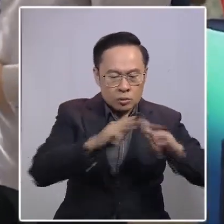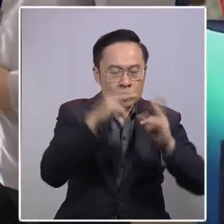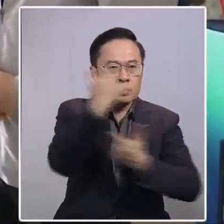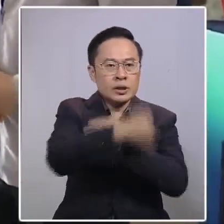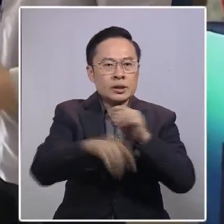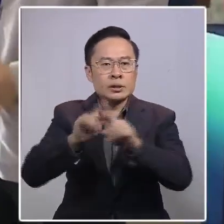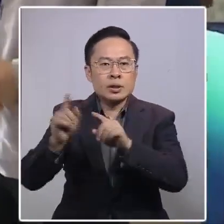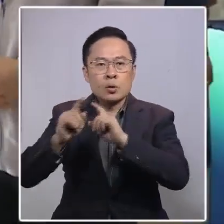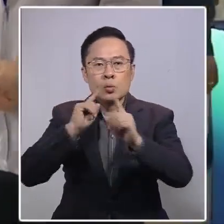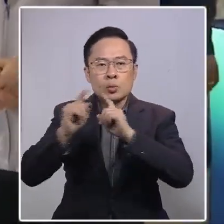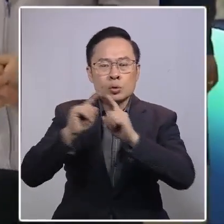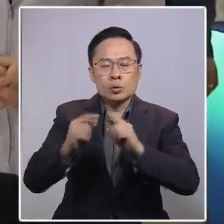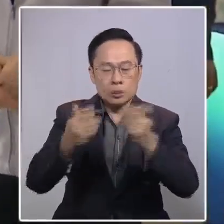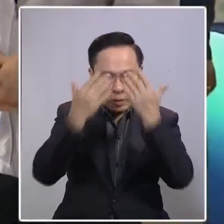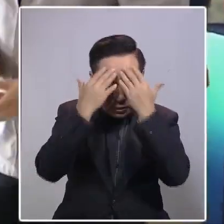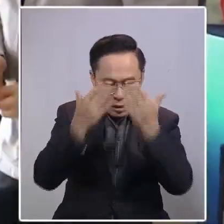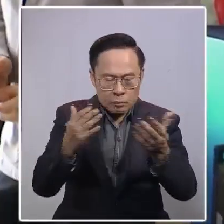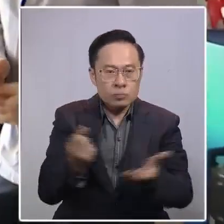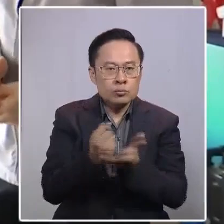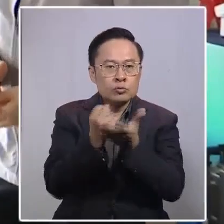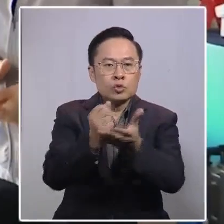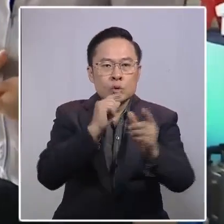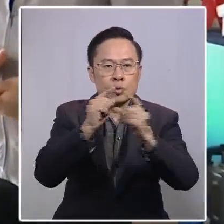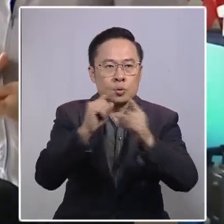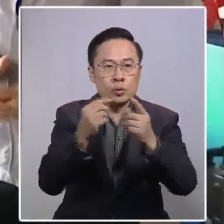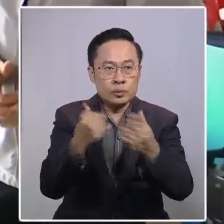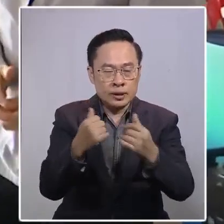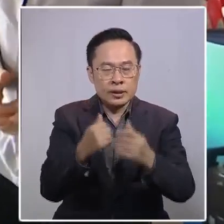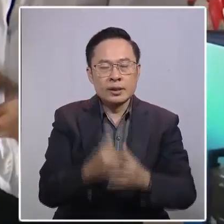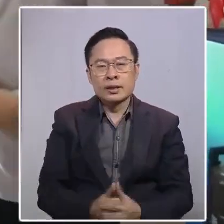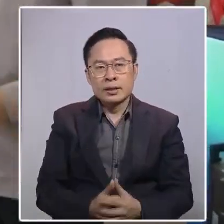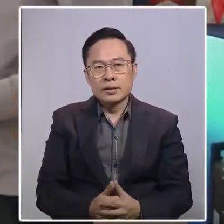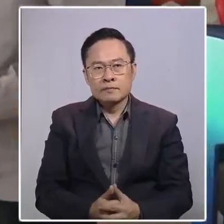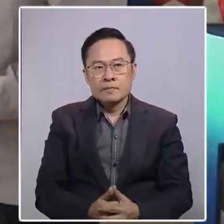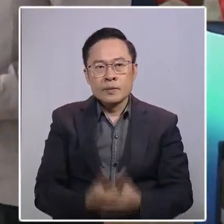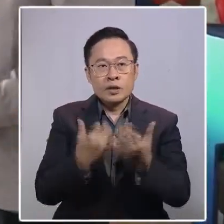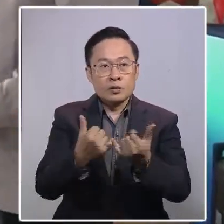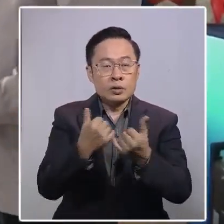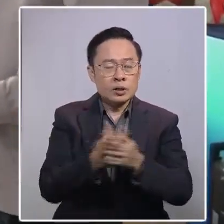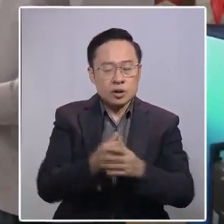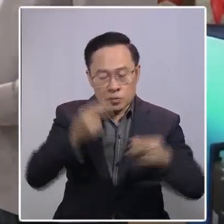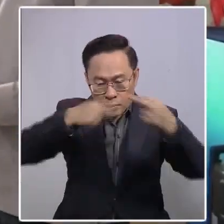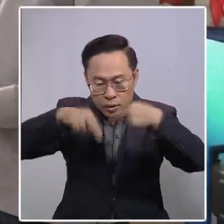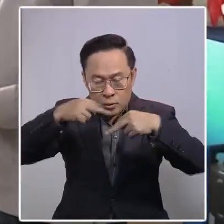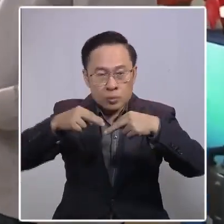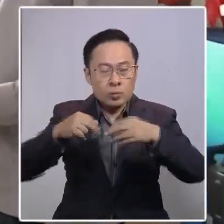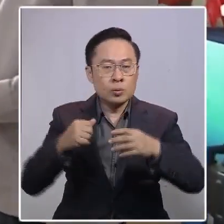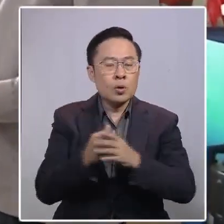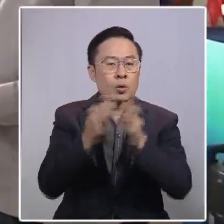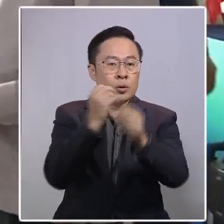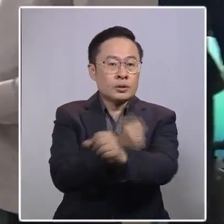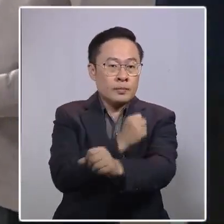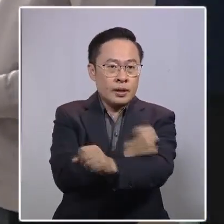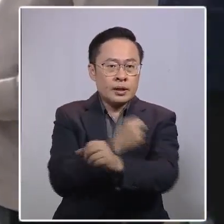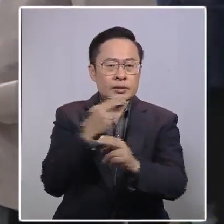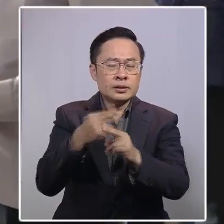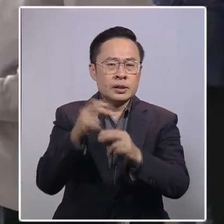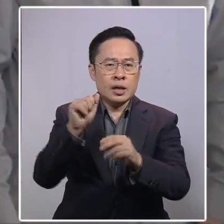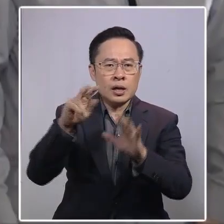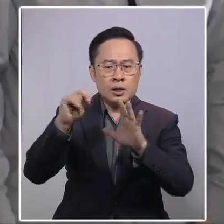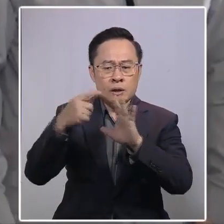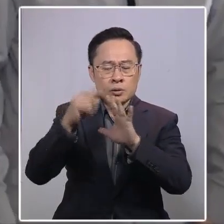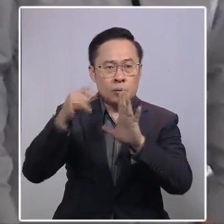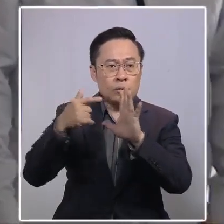กันออกมาจากพื้นที่เขตฉนวนกาซาและในบ่ายวันนี้จะลงพื้นที่เยียวยานายอนุชาอ่างแก้วตัวประกันที่เพิ่งได้รับ